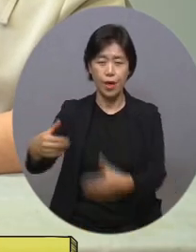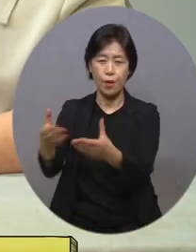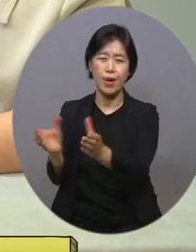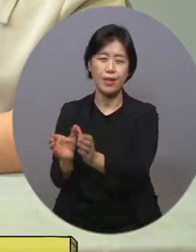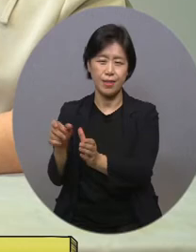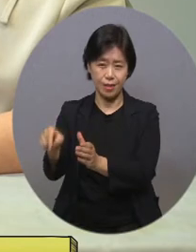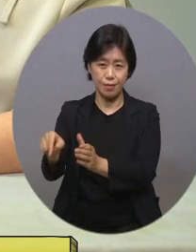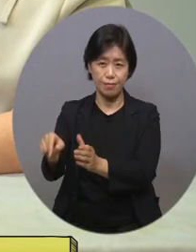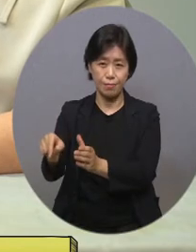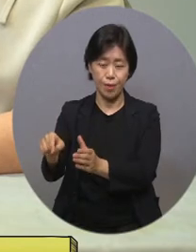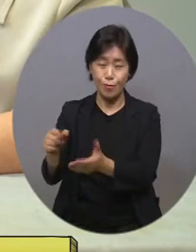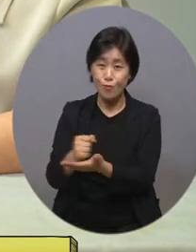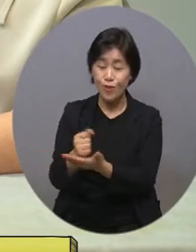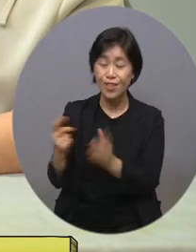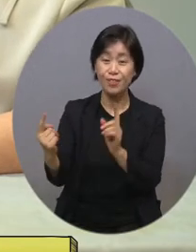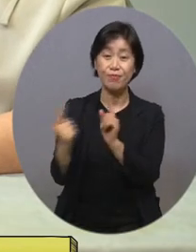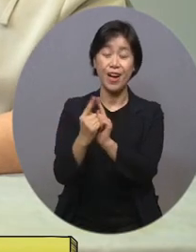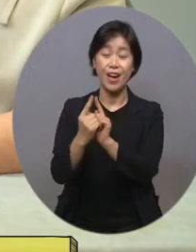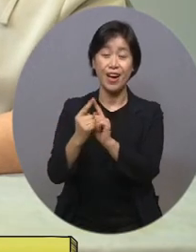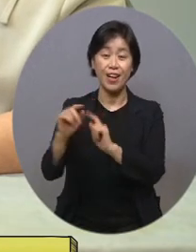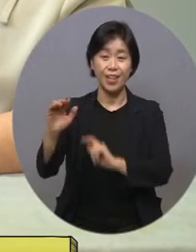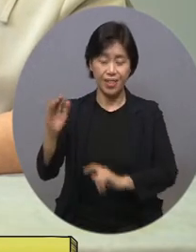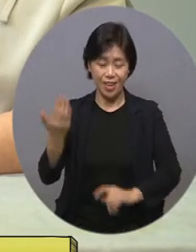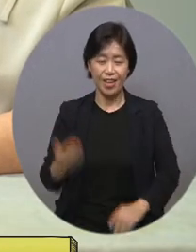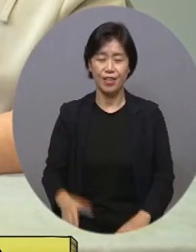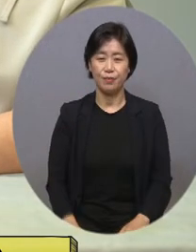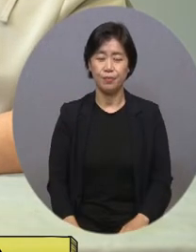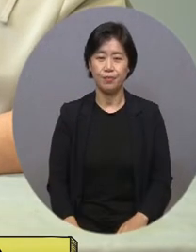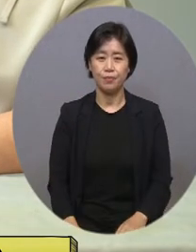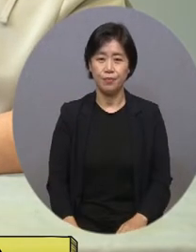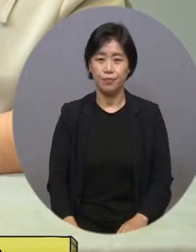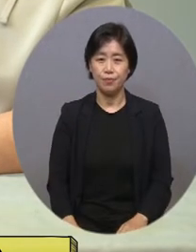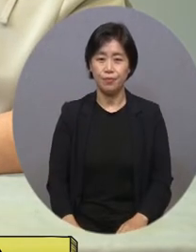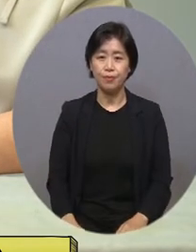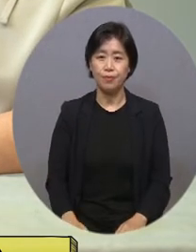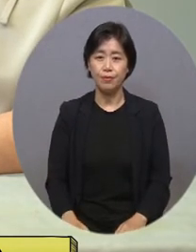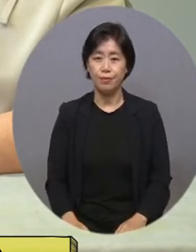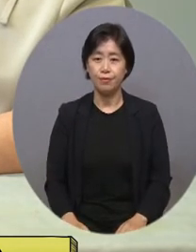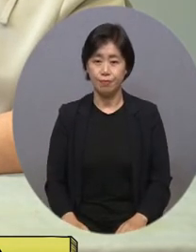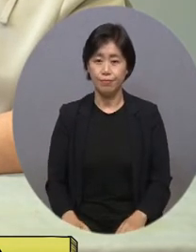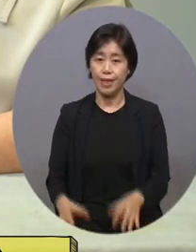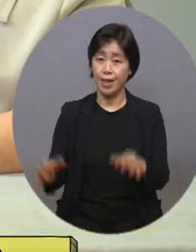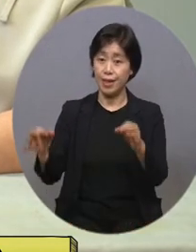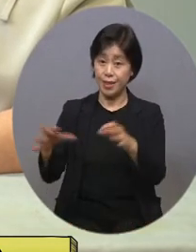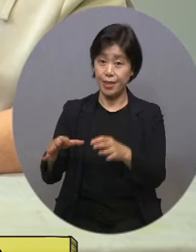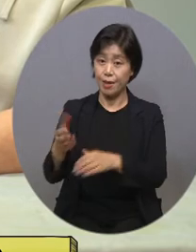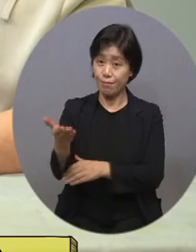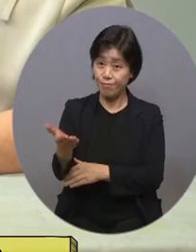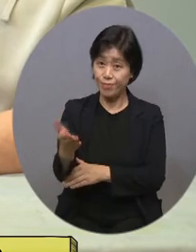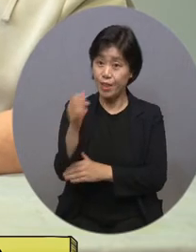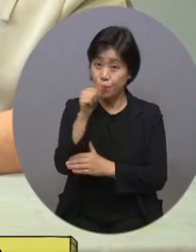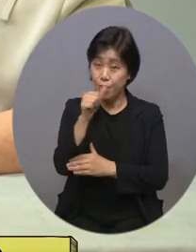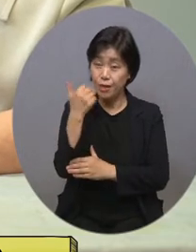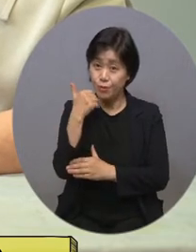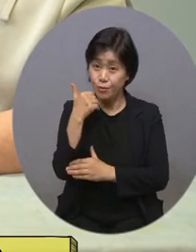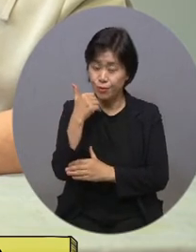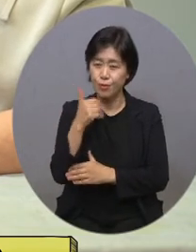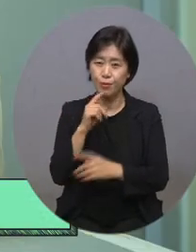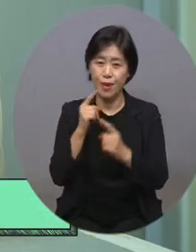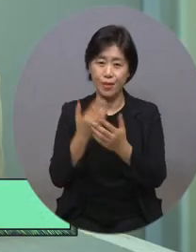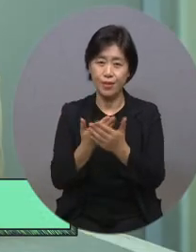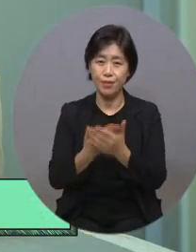과장님을 저희가 우연찮게 이렇게 이 자리에 모셨는데요. 저희 이제 간단하게 자기소개 좀